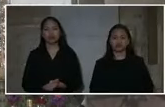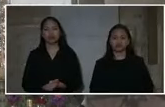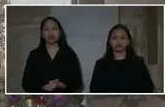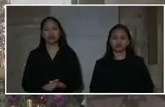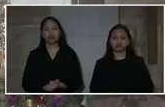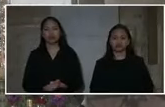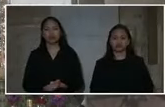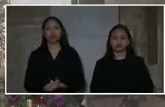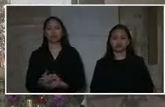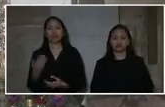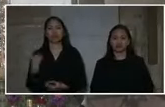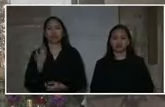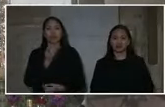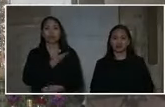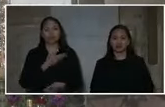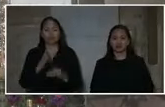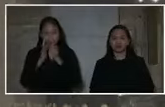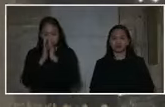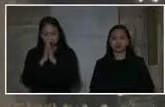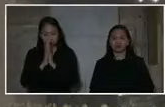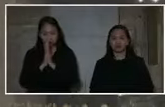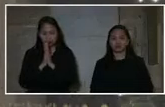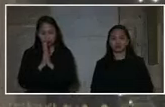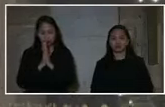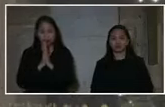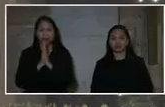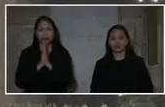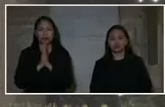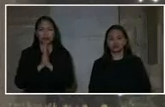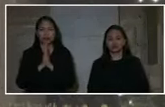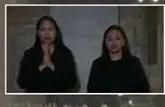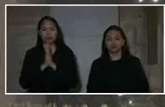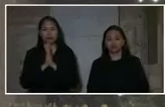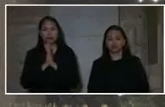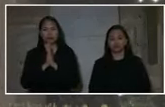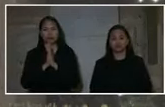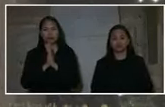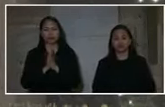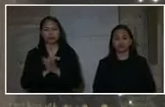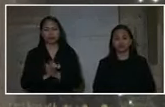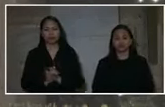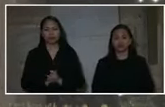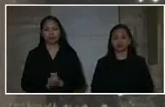Manalangin. Magsitayo po ang lahat. Manalangin tayo.